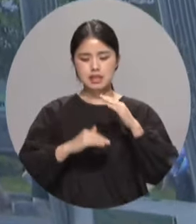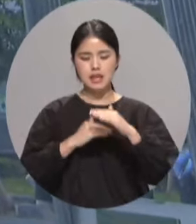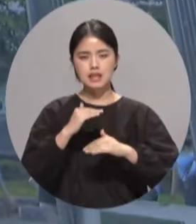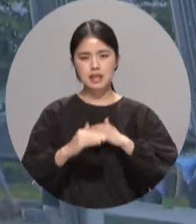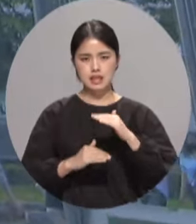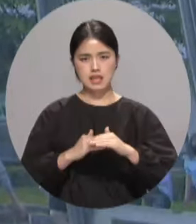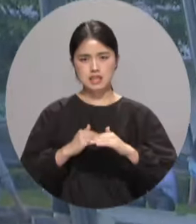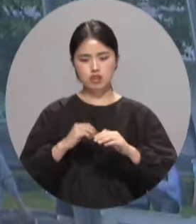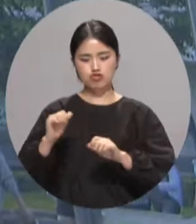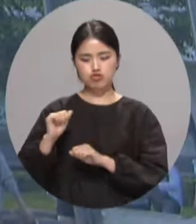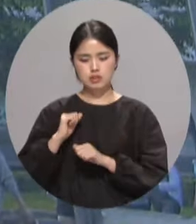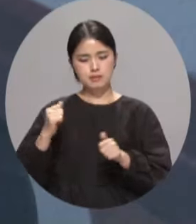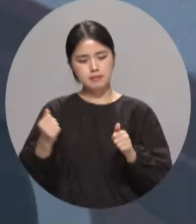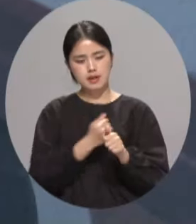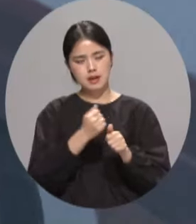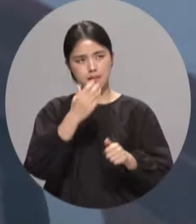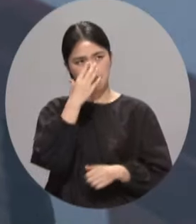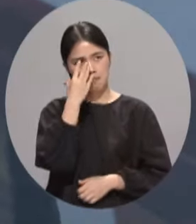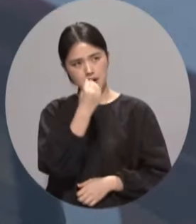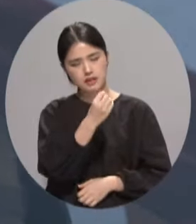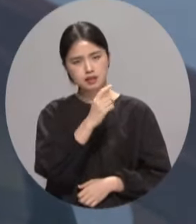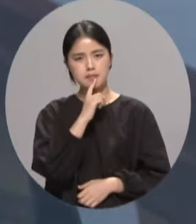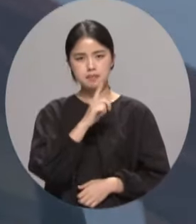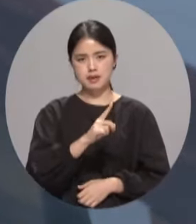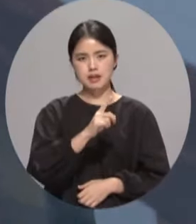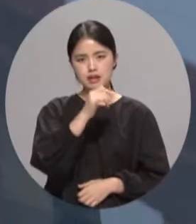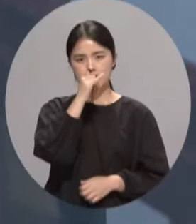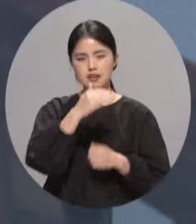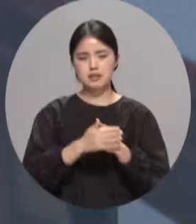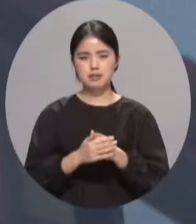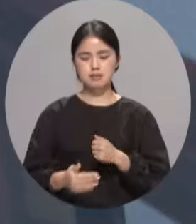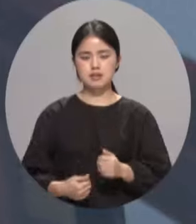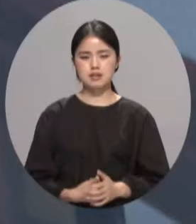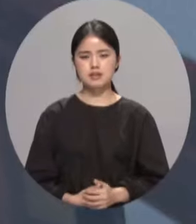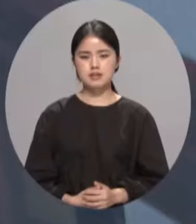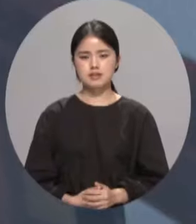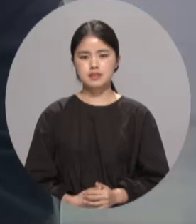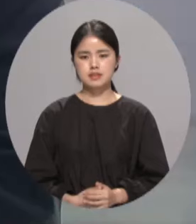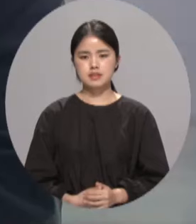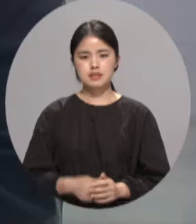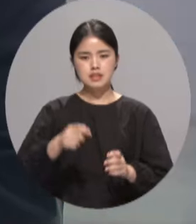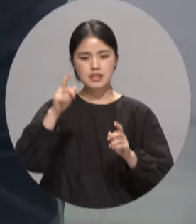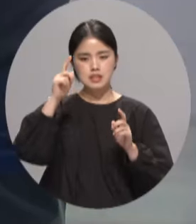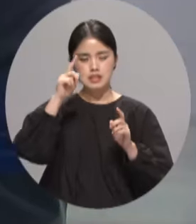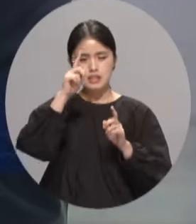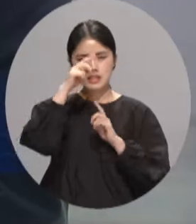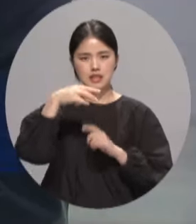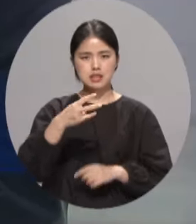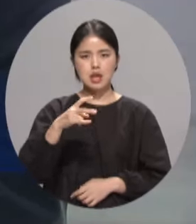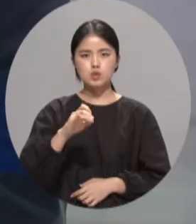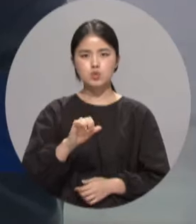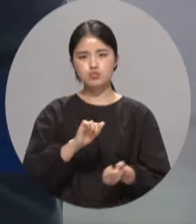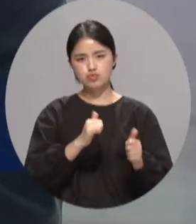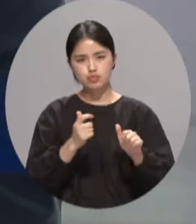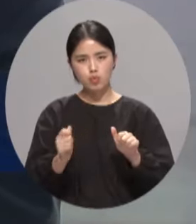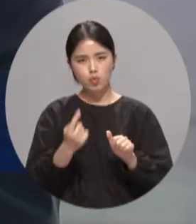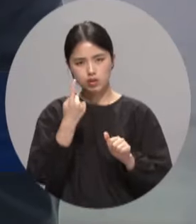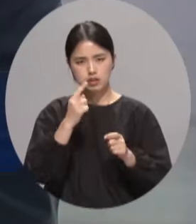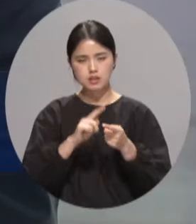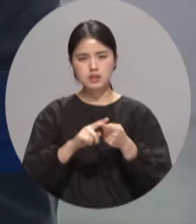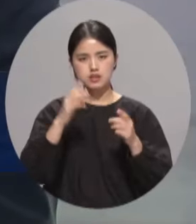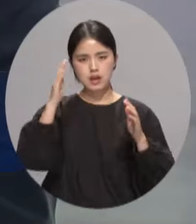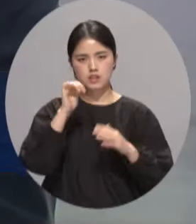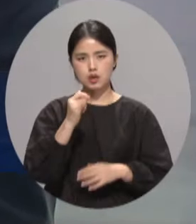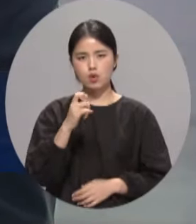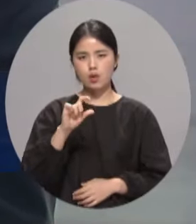계엄군에게 맞는 장면을 목격했다는 진술 등이 오롯이 남아있기 때문입니다. 이세종의 사인과 관련해서